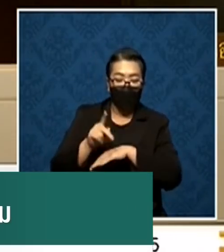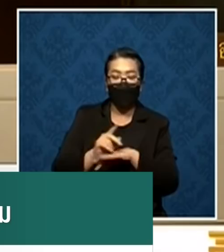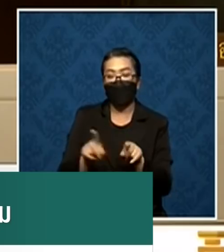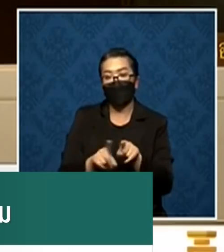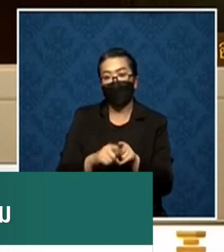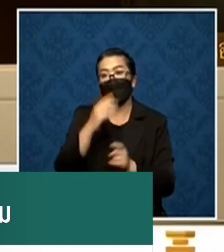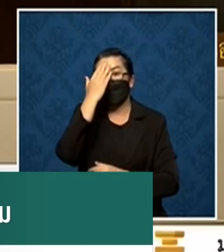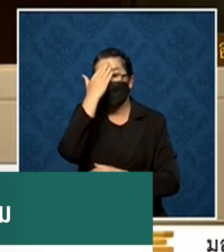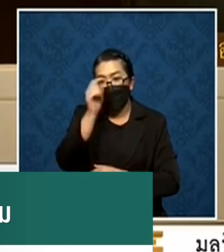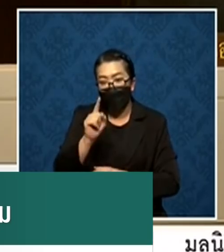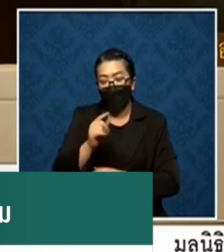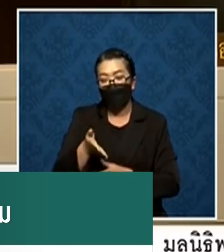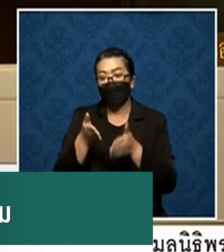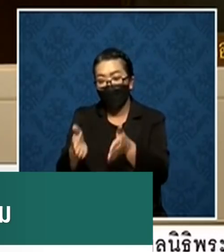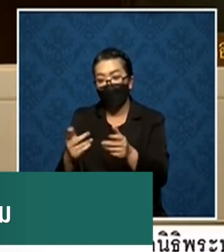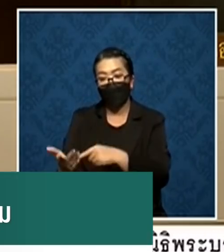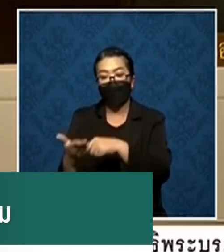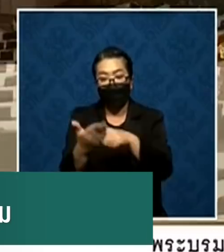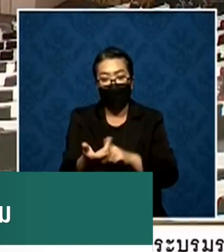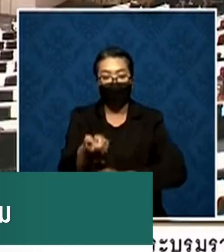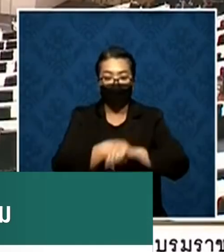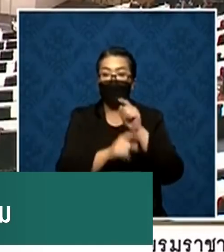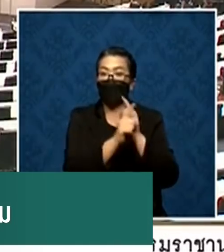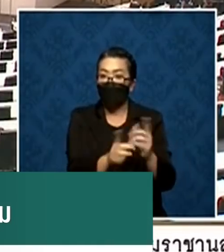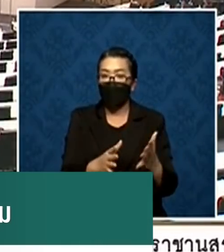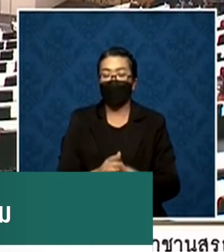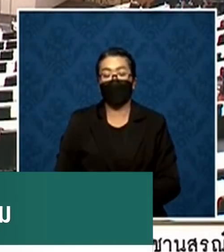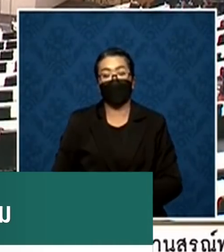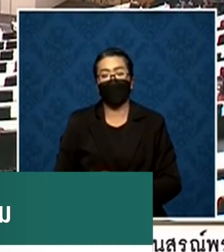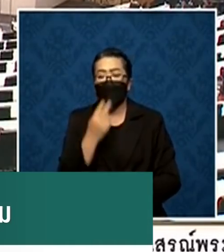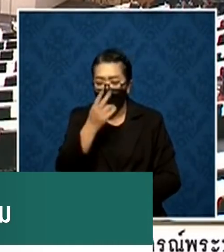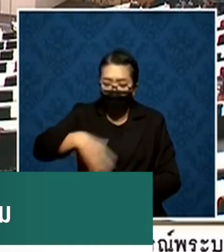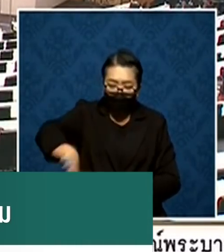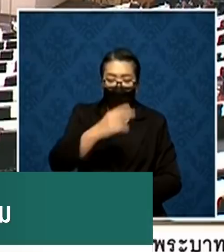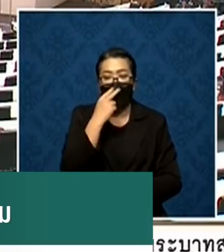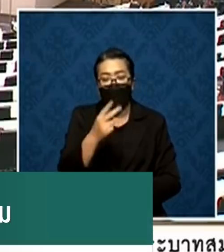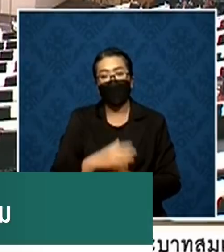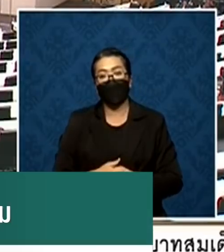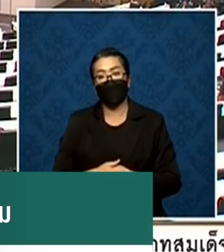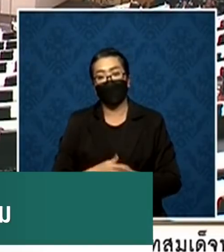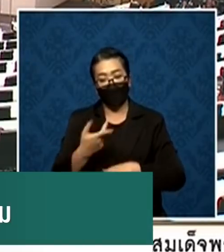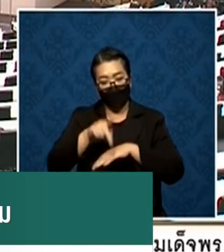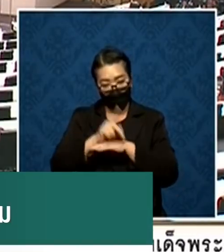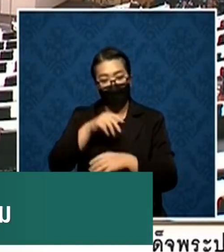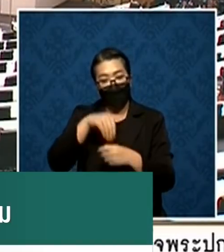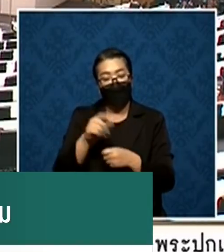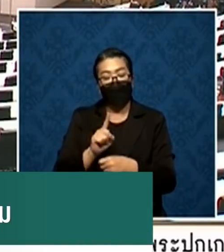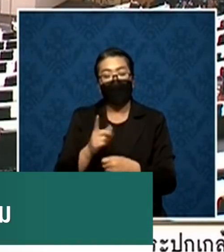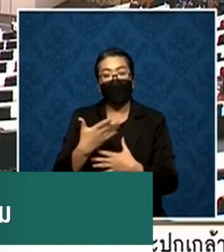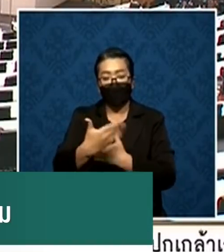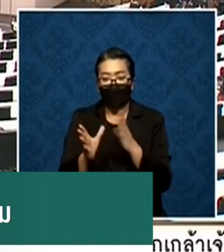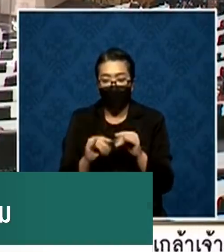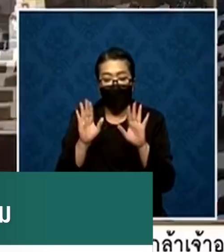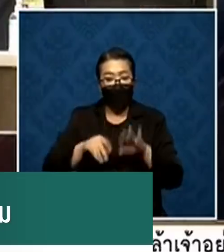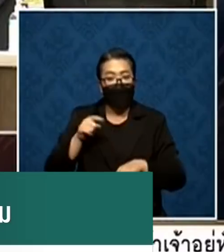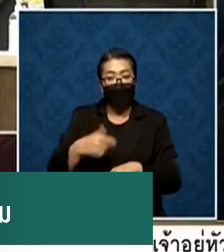เวลาไปตัดสินใจอย่างนี้อีกฝ่ายหนึ่งก็ไม่พอใจก็ว่าไม่เป็นกลางคำนี้เนี่ยก็หายไปนานแล้วครับผมก็เห็น